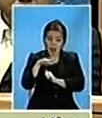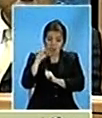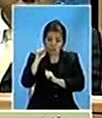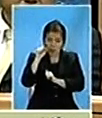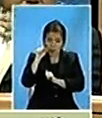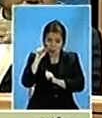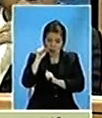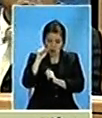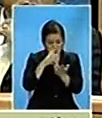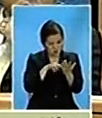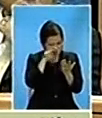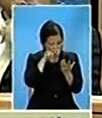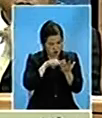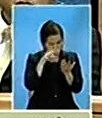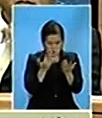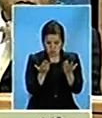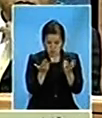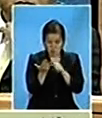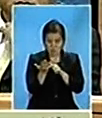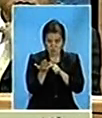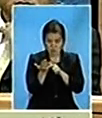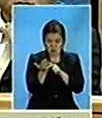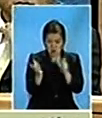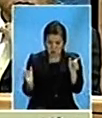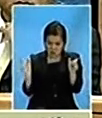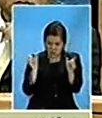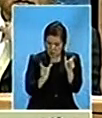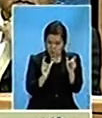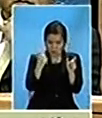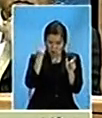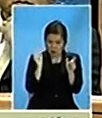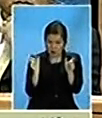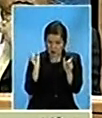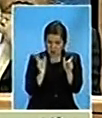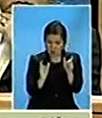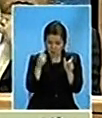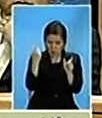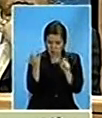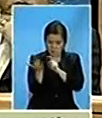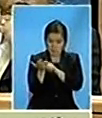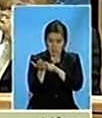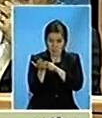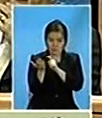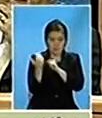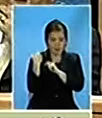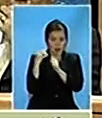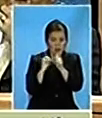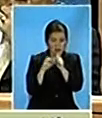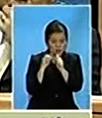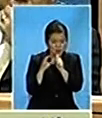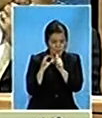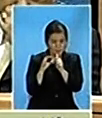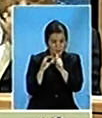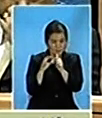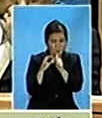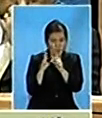อันเนี่ยมันจะเริ่มมองดูว่าแม้กระทั่งใส่เข้าไปใหม่แล้วถ้าเผื่อท่านเห็นว่าข้างล่างมีการแนะนำนั้นถือว่าเป็นส่วนหนึ่